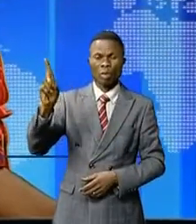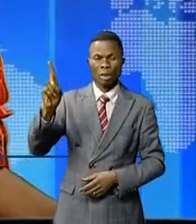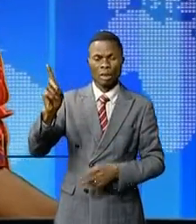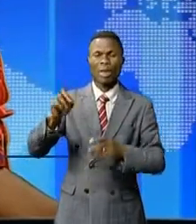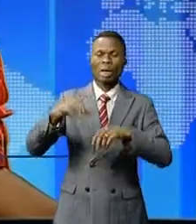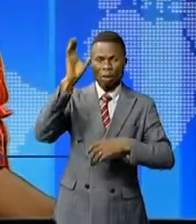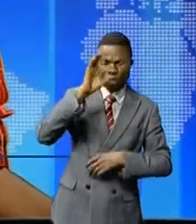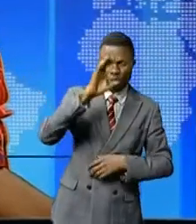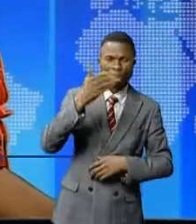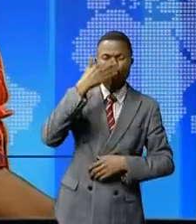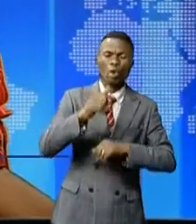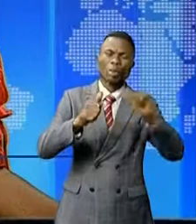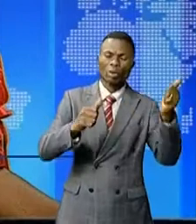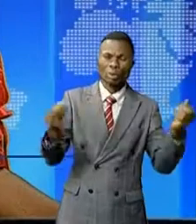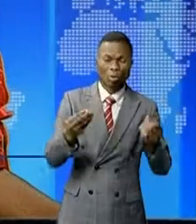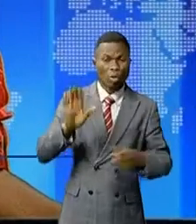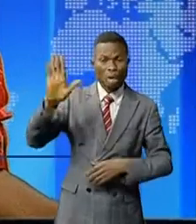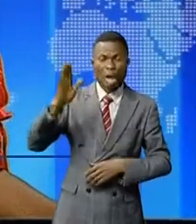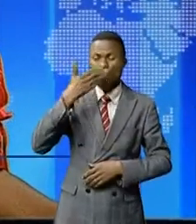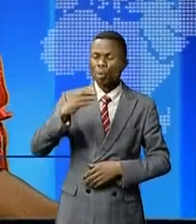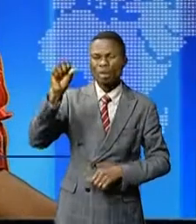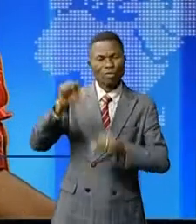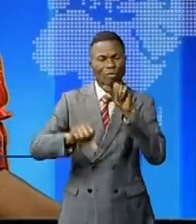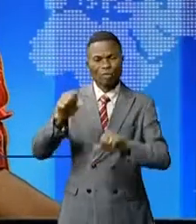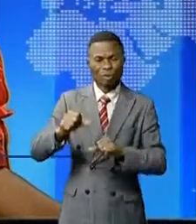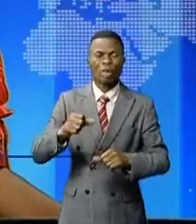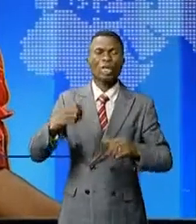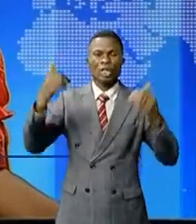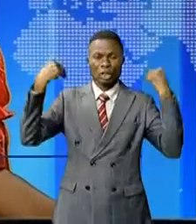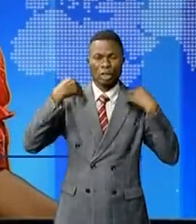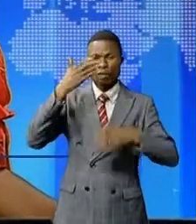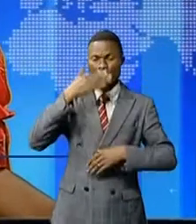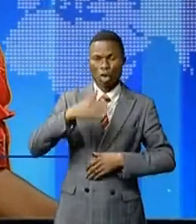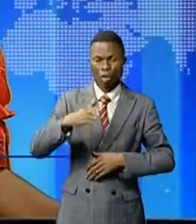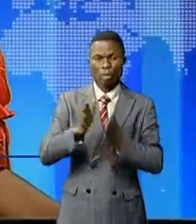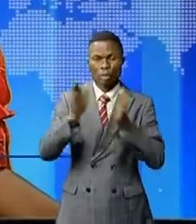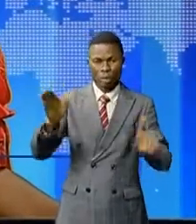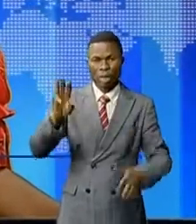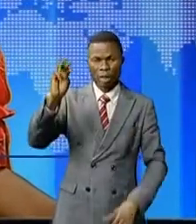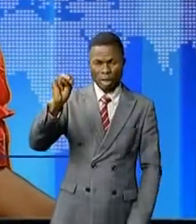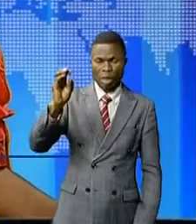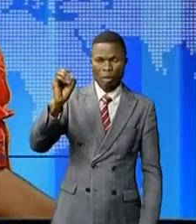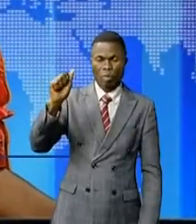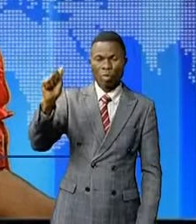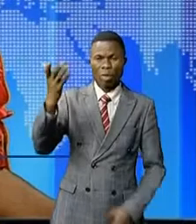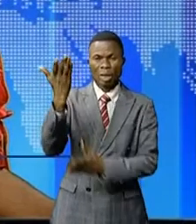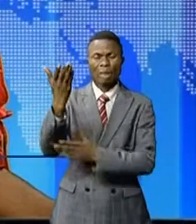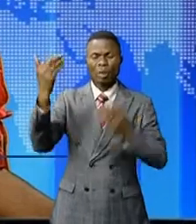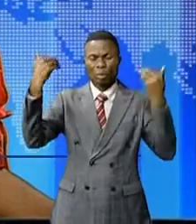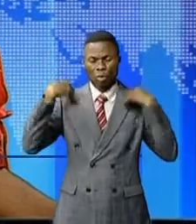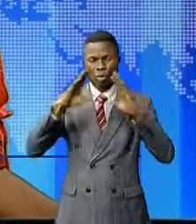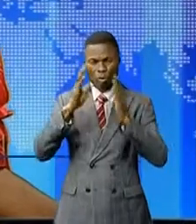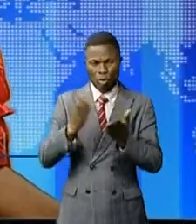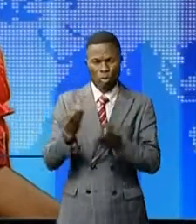de l'infrastructure hospitalière de cette ville. Le médecin directeur de l'hôpital général de Mwanda appelle à l'autorité gouvernementale